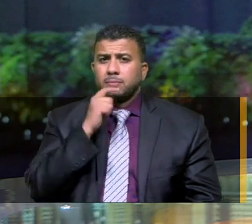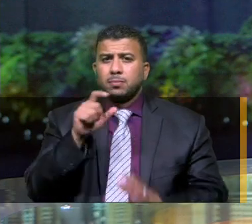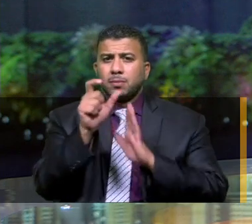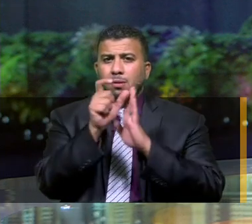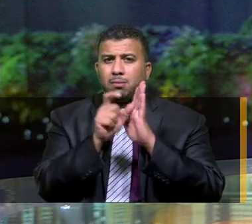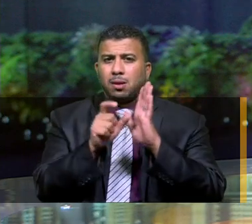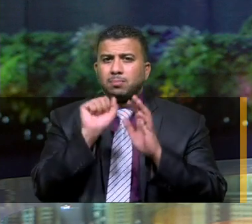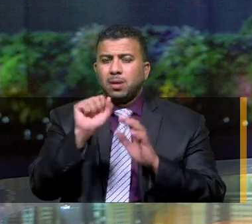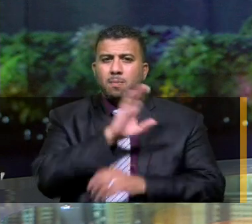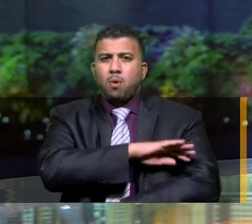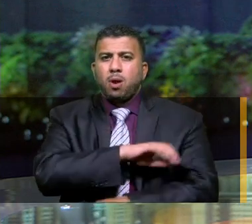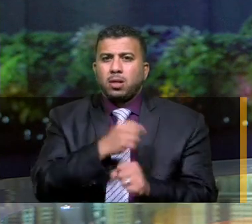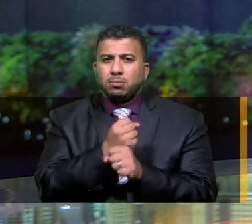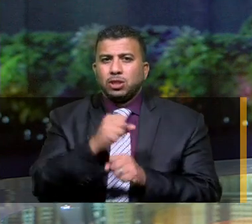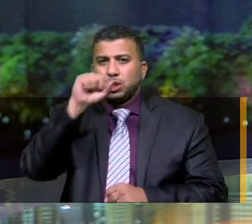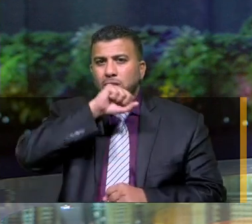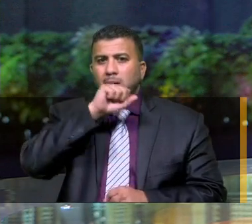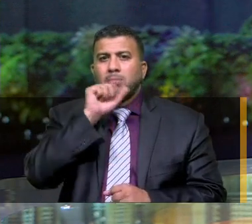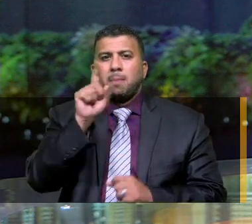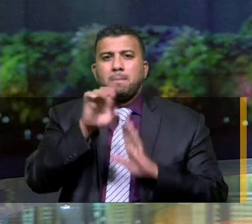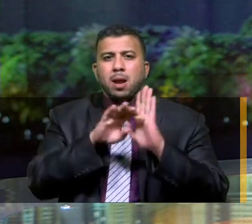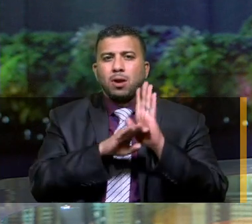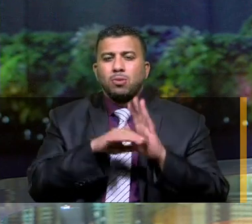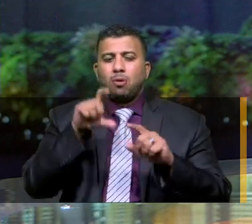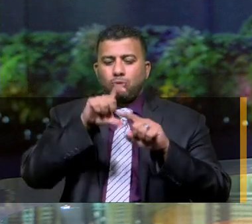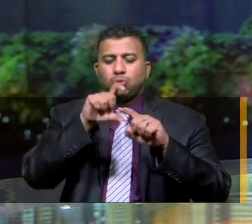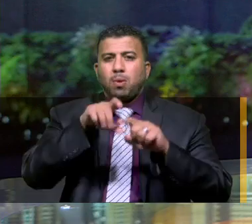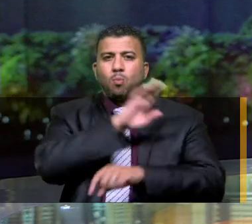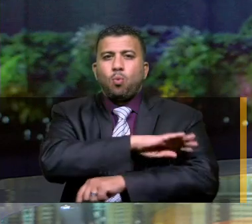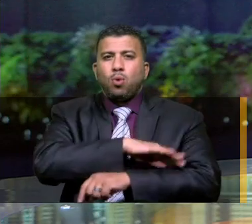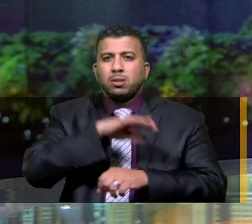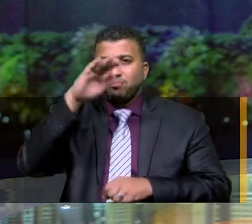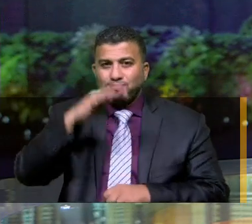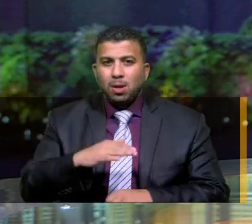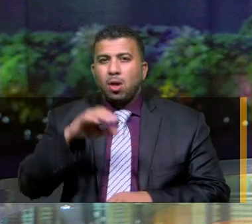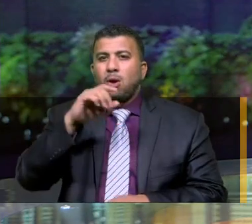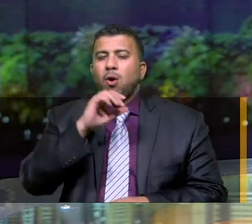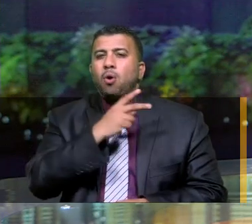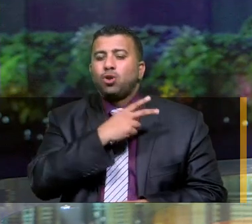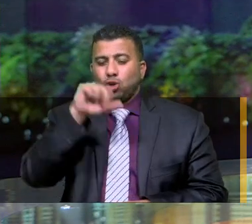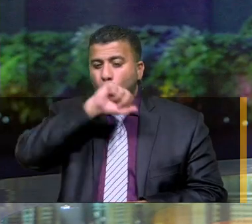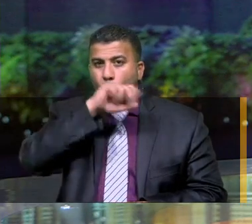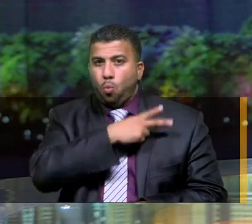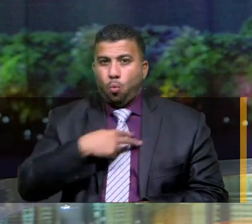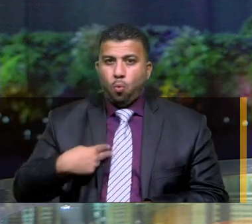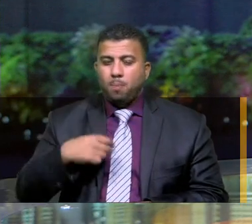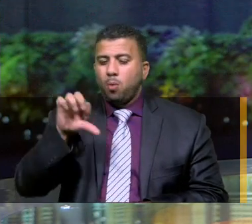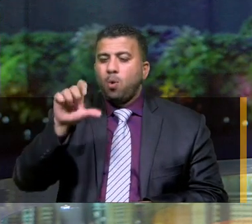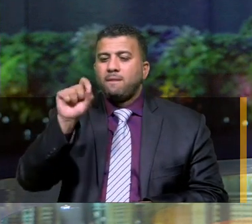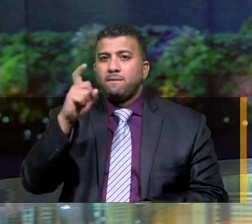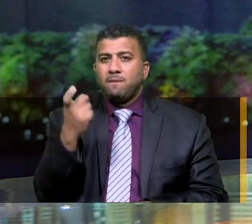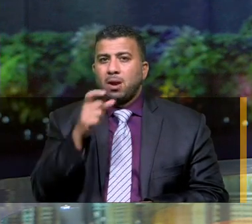نظمت دائرة الموارد البشرية بالشرقة ممثلة ببرنامج خصومات موظفي حكومة الشرقة وفر معرضا في هيئة